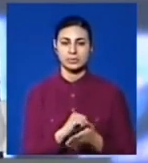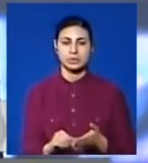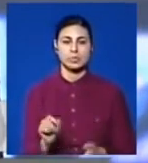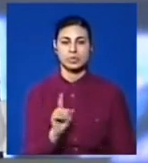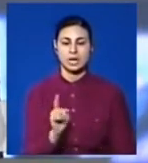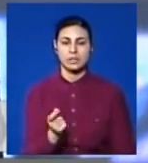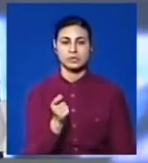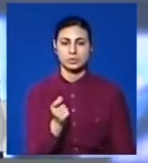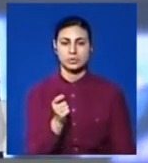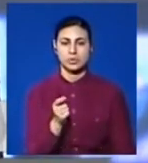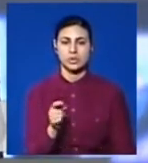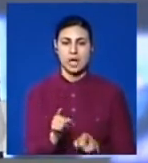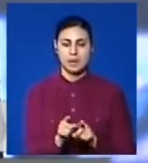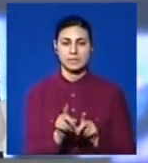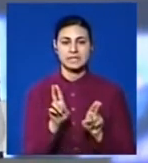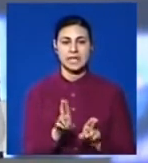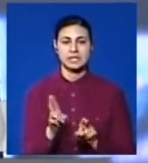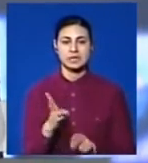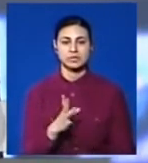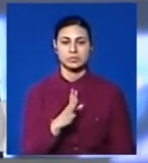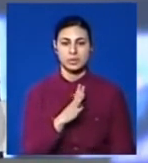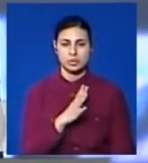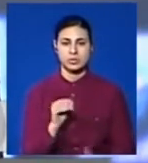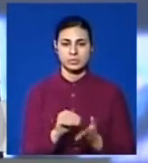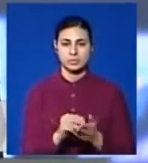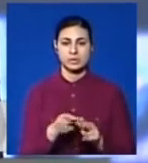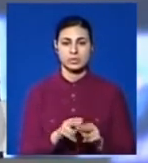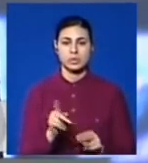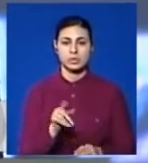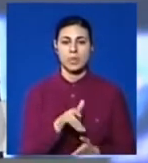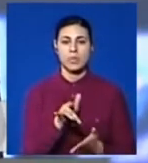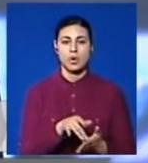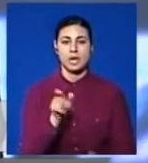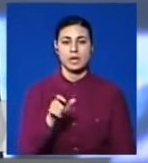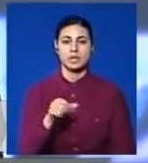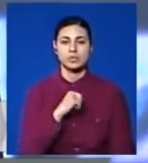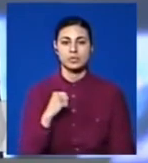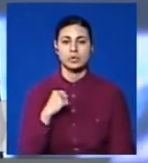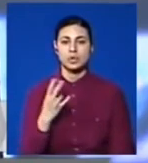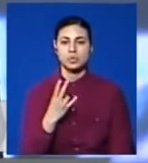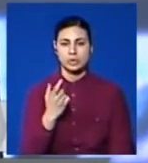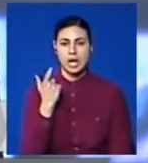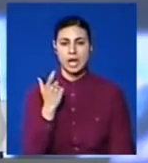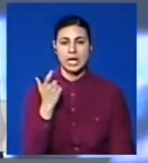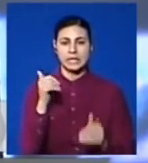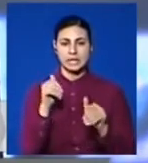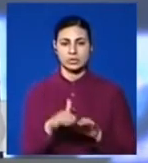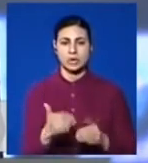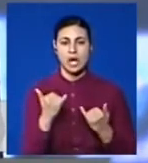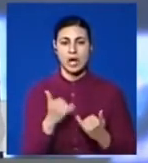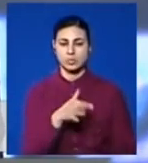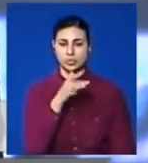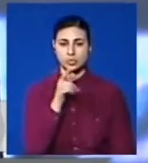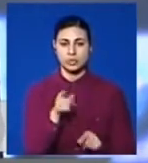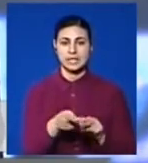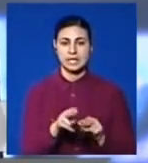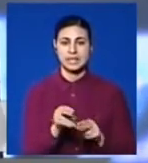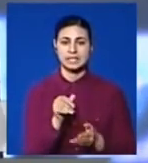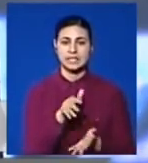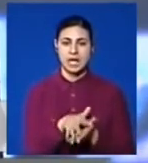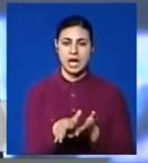რაღაც გარკვეული ტიპის სტანდარტში უნდა ჯდებოდეს, იმიტომ რომ მოქალაქეებმა თვითონ უნდა გადაწყვიტონ ამ წუთას ეს